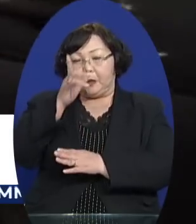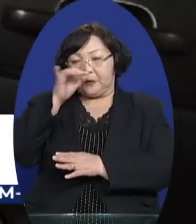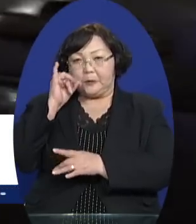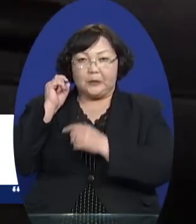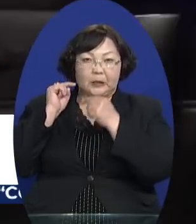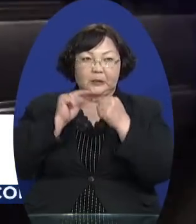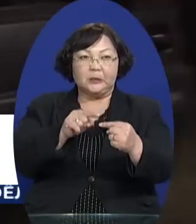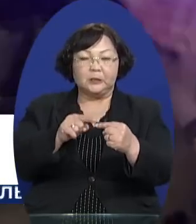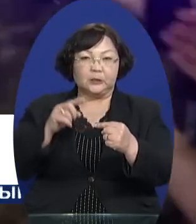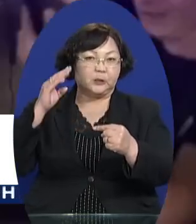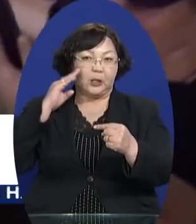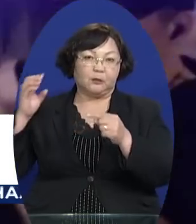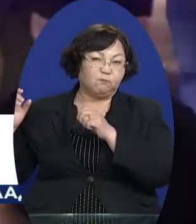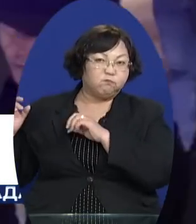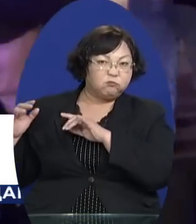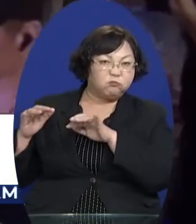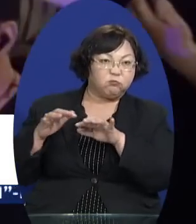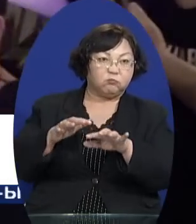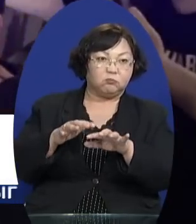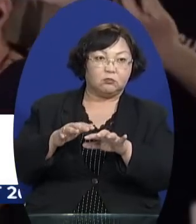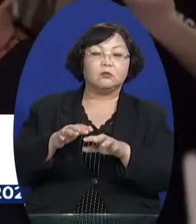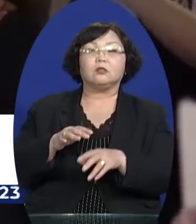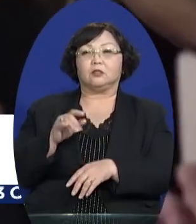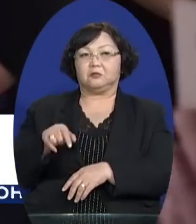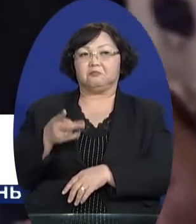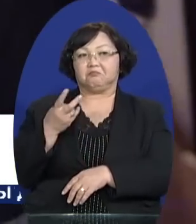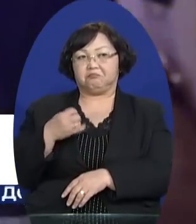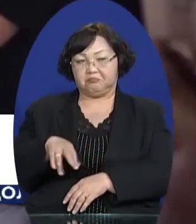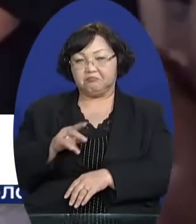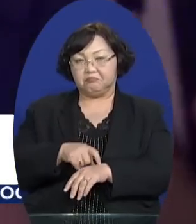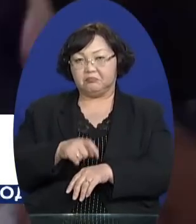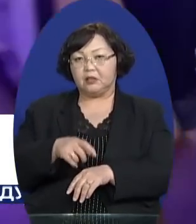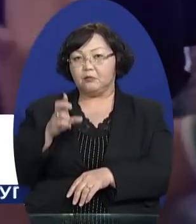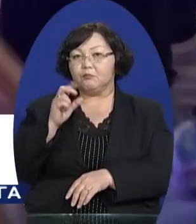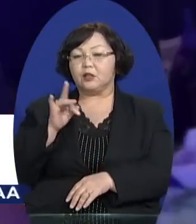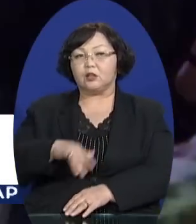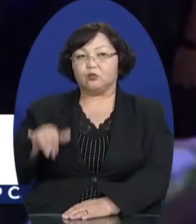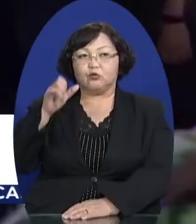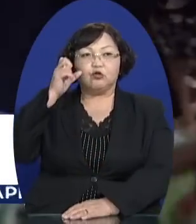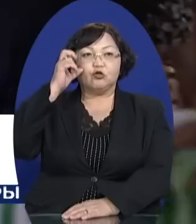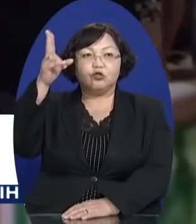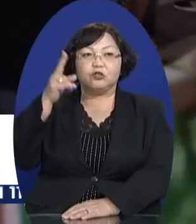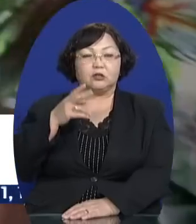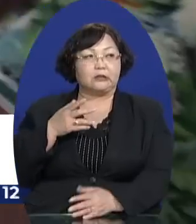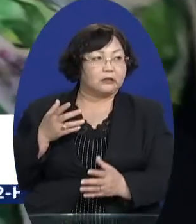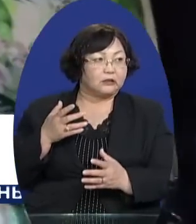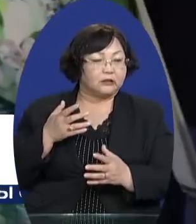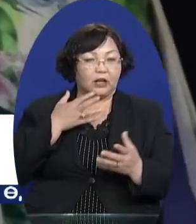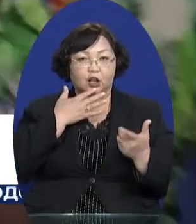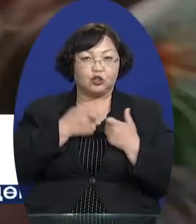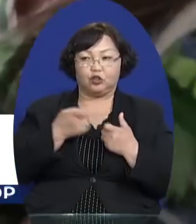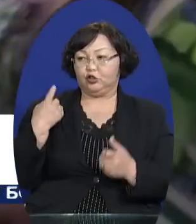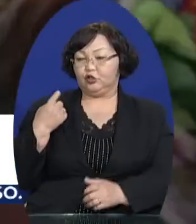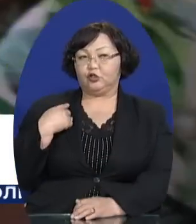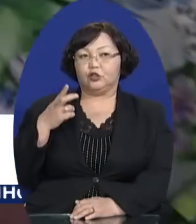руу цэргээ хөдөлгсөн байх үед нь Кремльтэй зөөчилсөн Беларусийн ерөнхийлөгч Александр Лукашенкод тохирсны дагуу өчигдөр